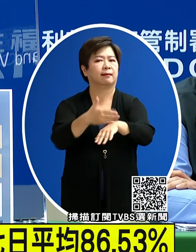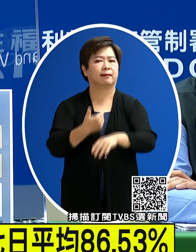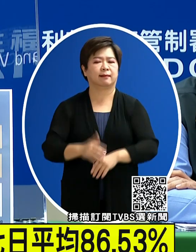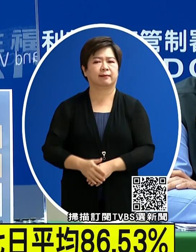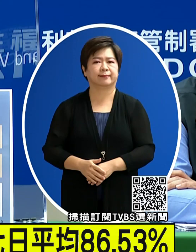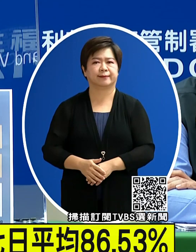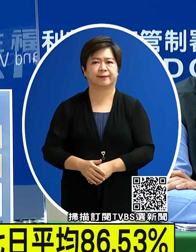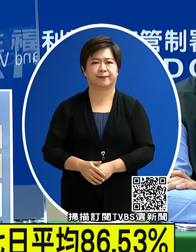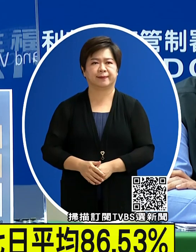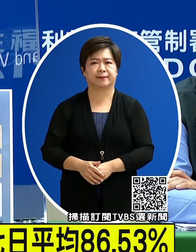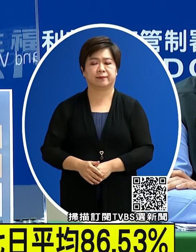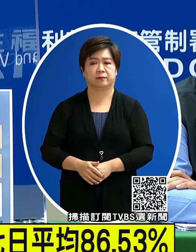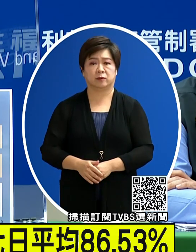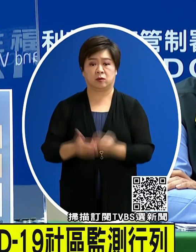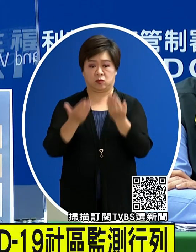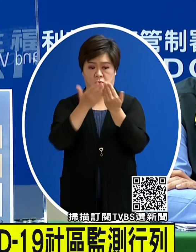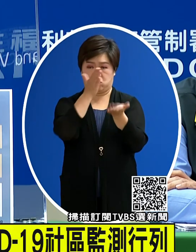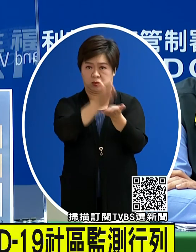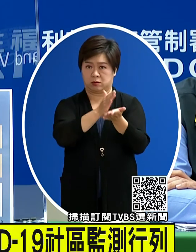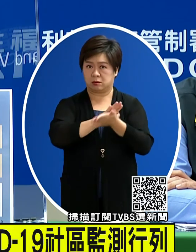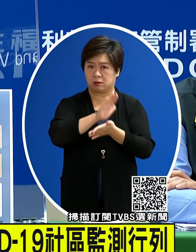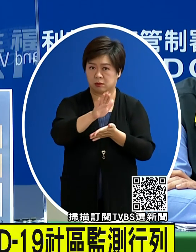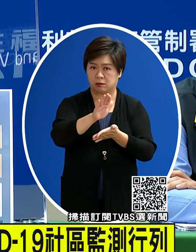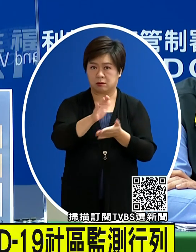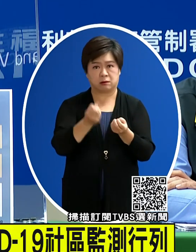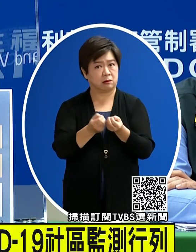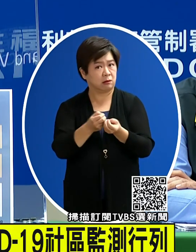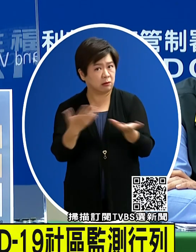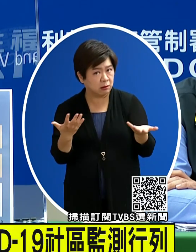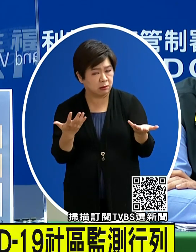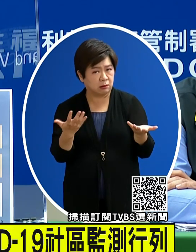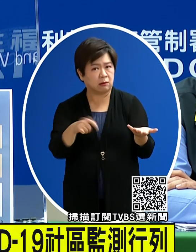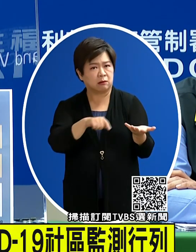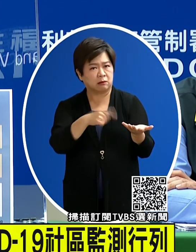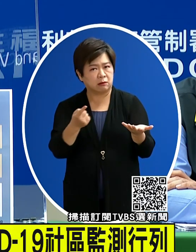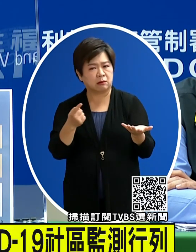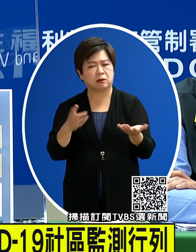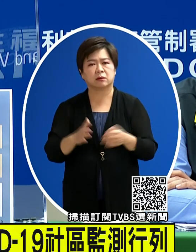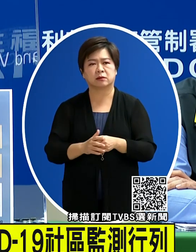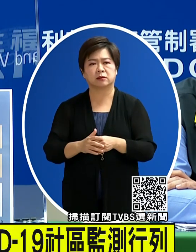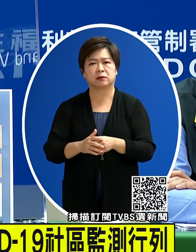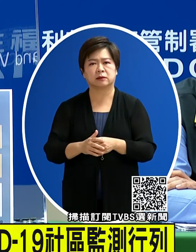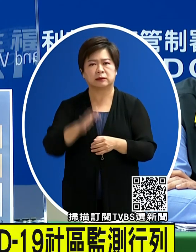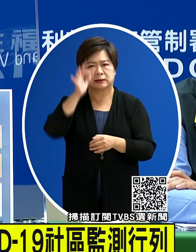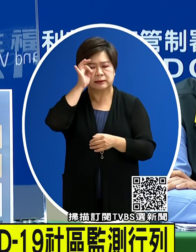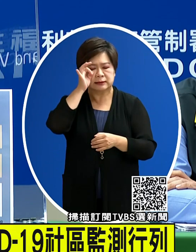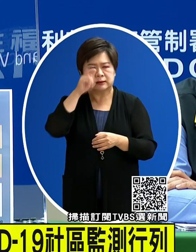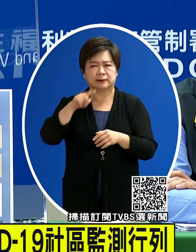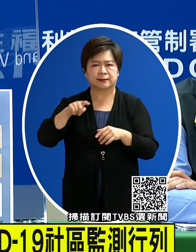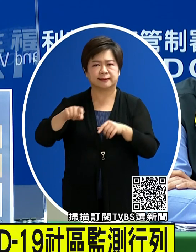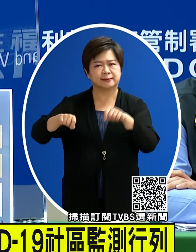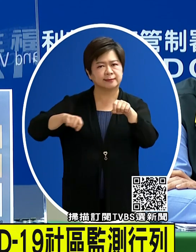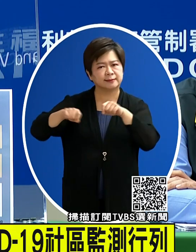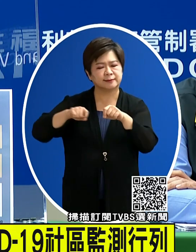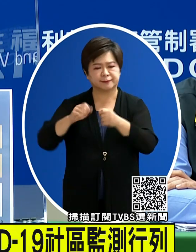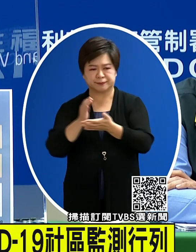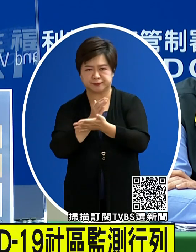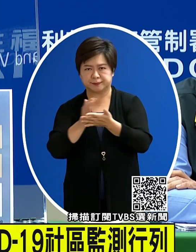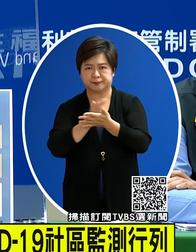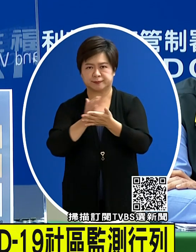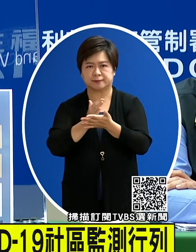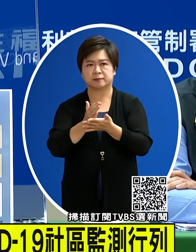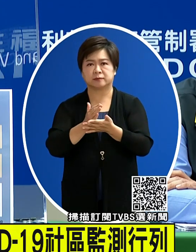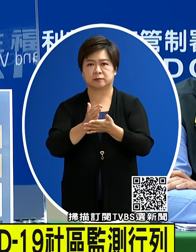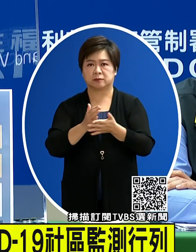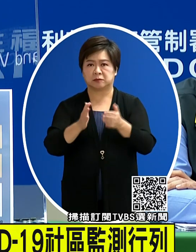然，停课了之后，可以根据后续的一些检验的情况的了解，那再来判定是不是要